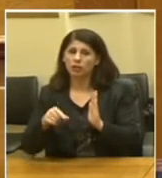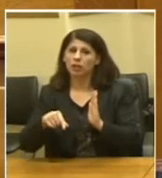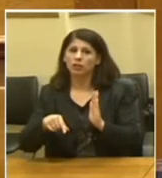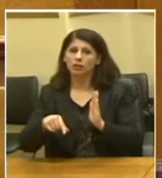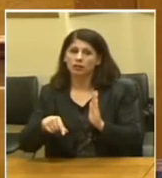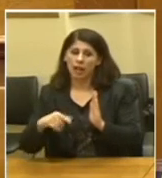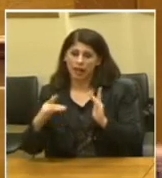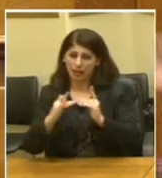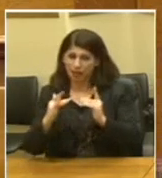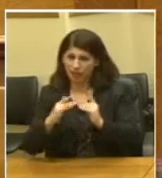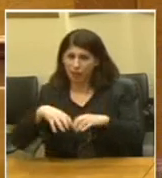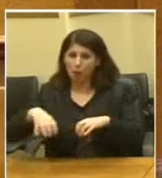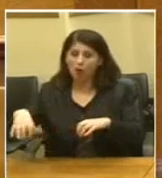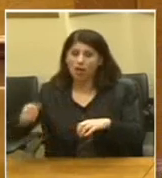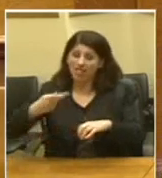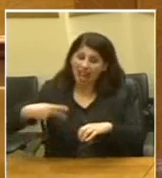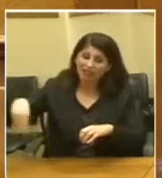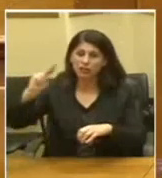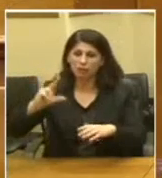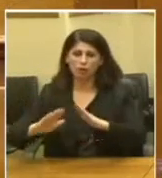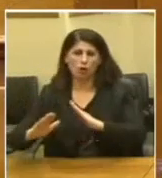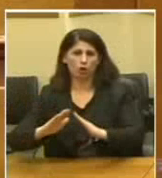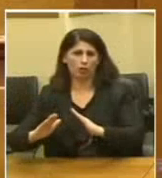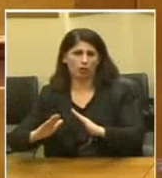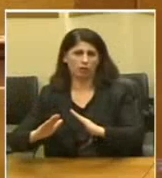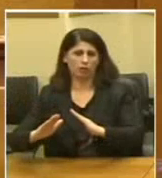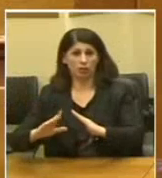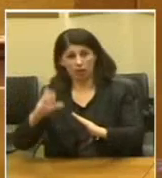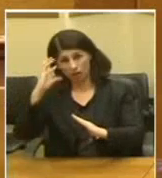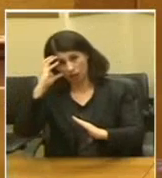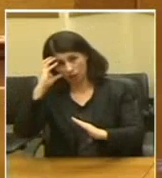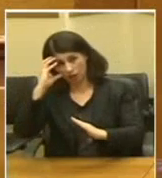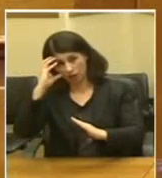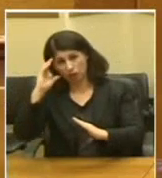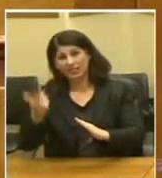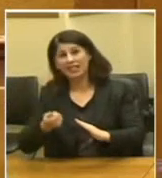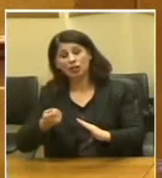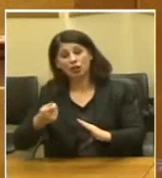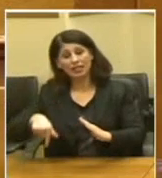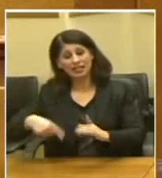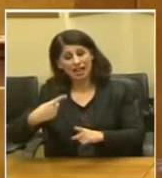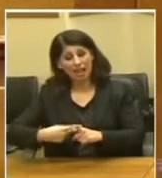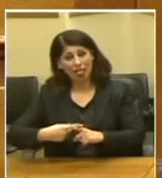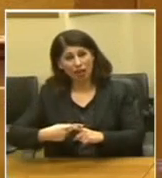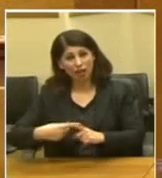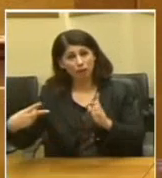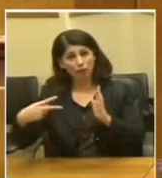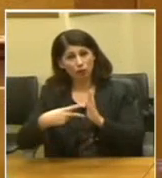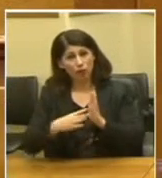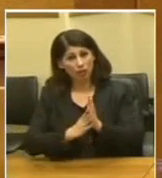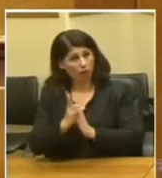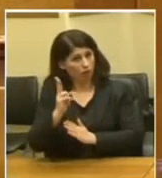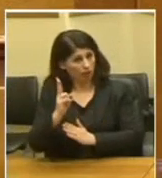φροντίδας. Ή μήπως θέλετε να θυμηθούμε τι συνέβαινε στη χώρα το